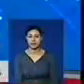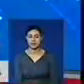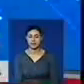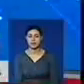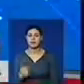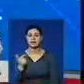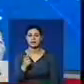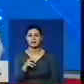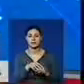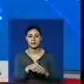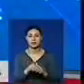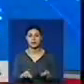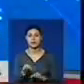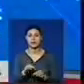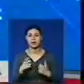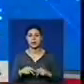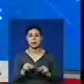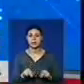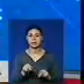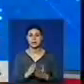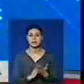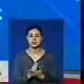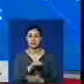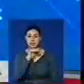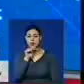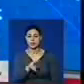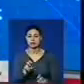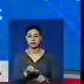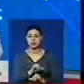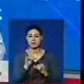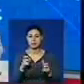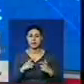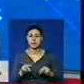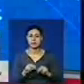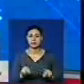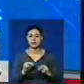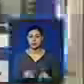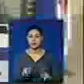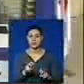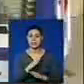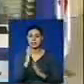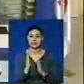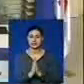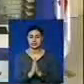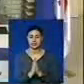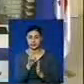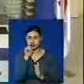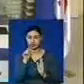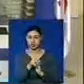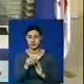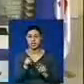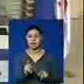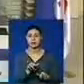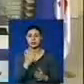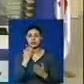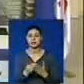საგრანტო პროექტი პედაგოგებისთვის დაგეგმილი ღონისძიების მიზანი პროფესიული განვითარების სფეროში მასწავლებელთა საგნობრივი გაერთიანებების ჩართვა და ამ პროცესში